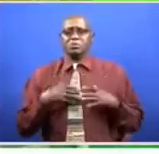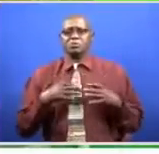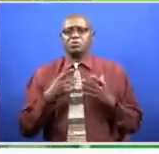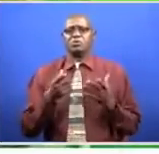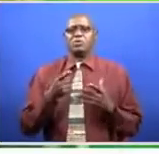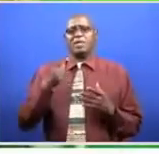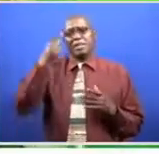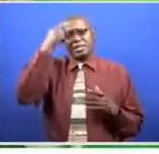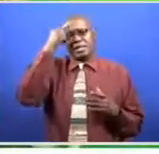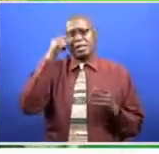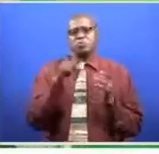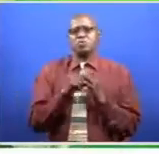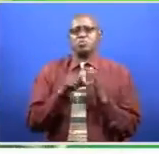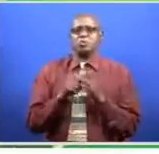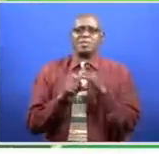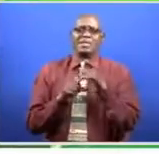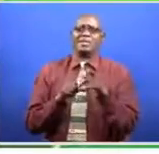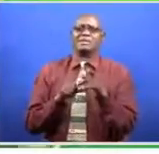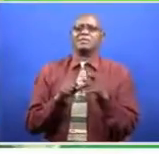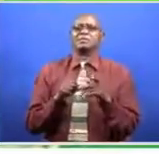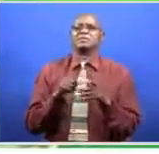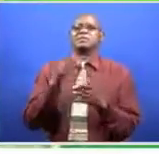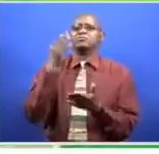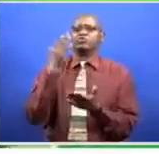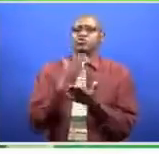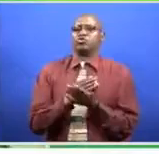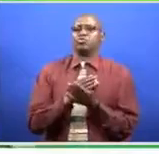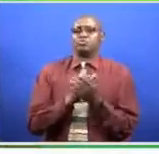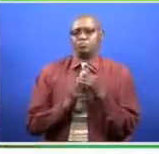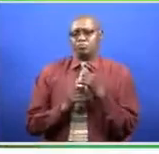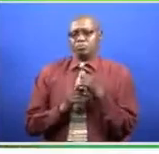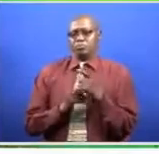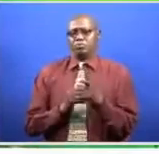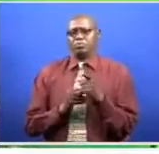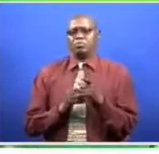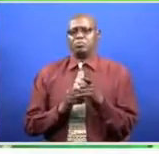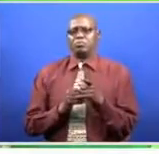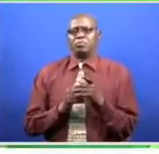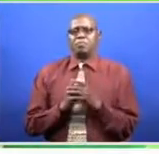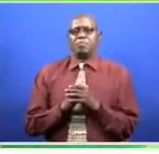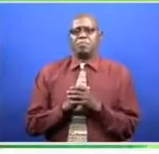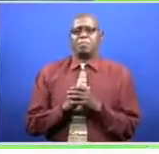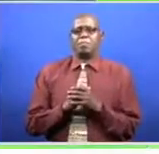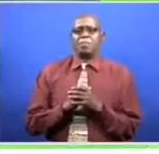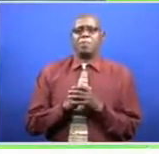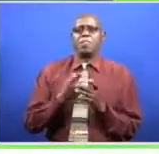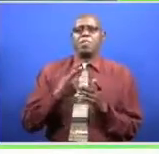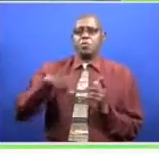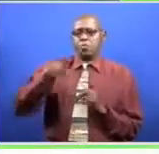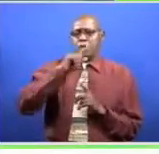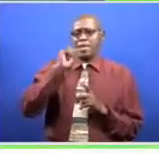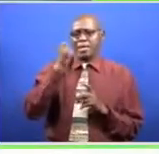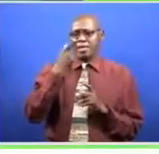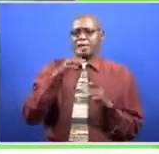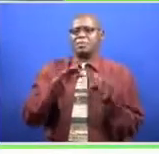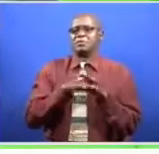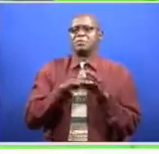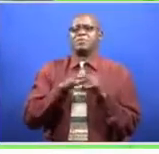akidhania kuna vurugu. Hii mambo haya ni lazima yakomeshwe ili sote kama Wakenya tu participate fully.